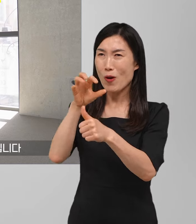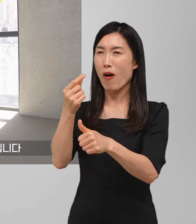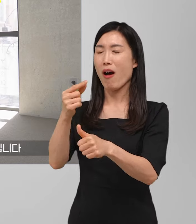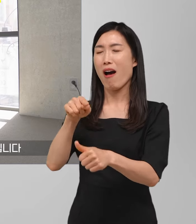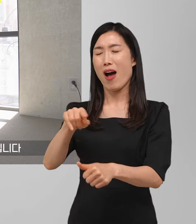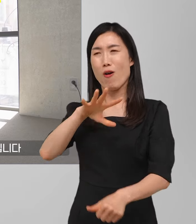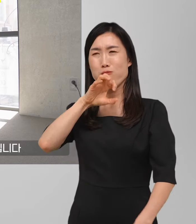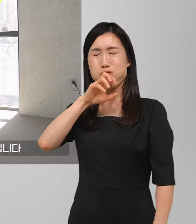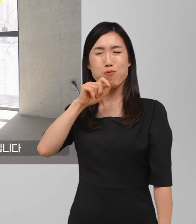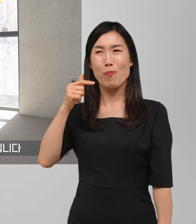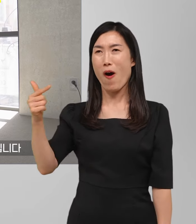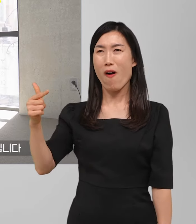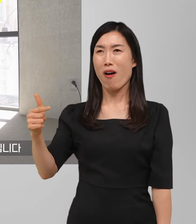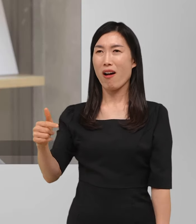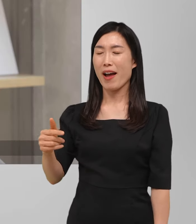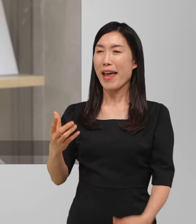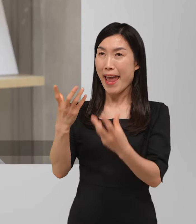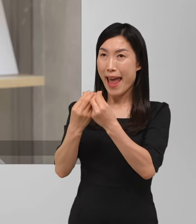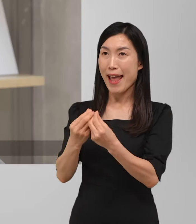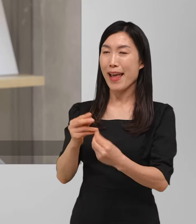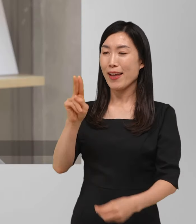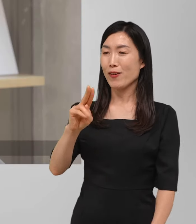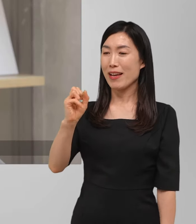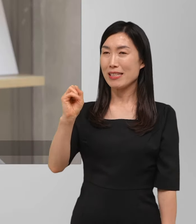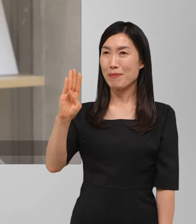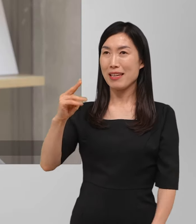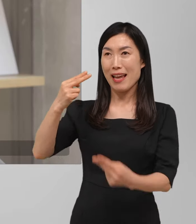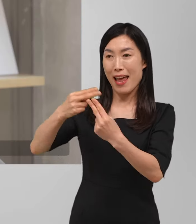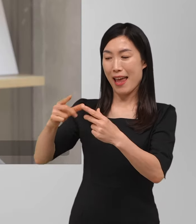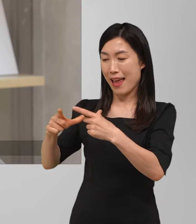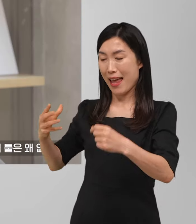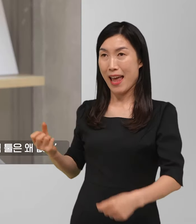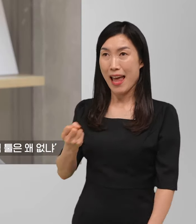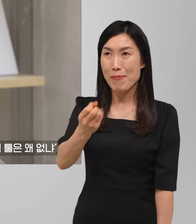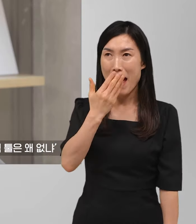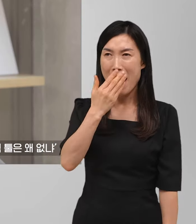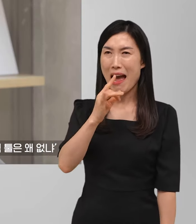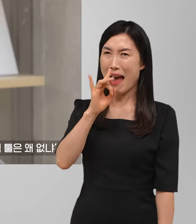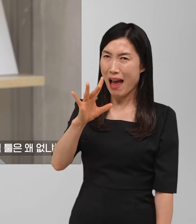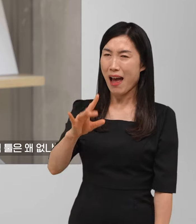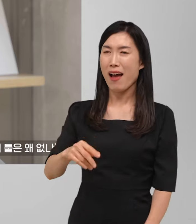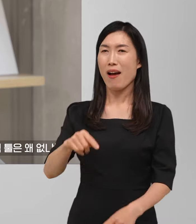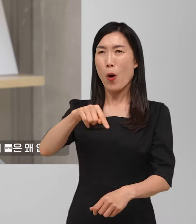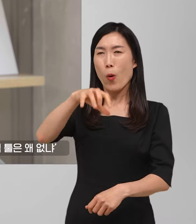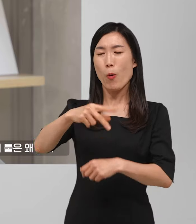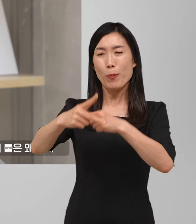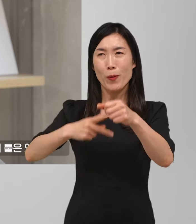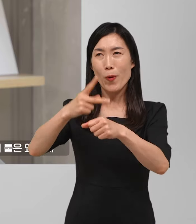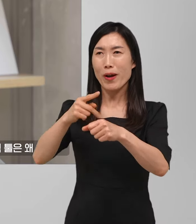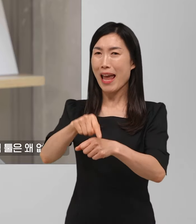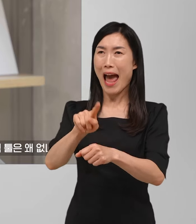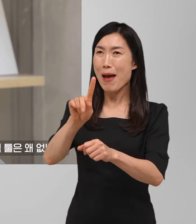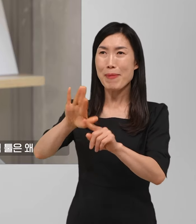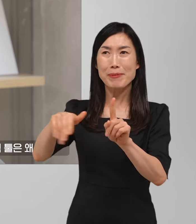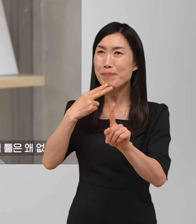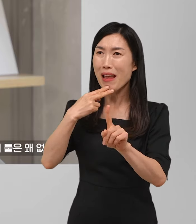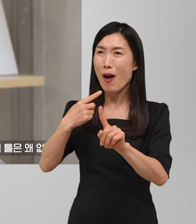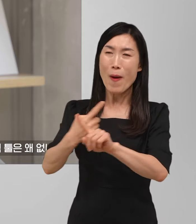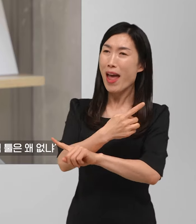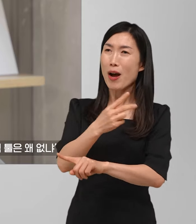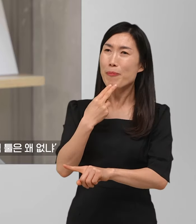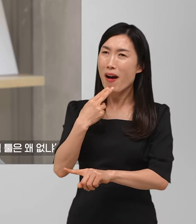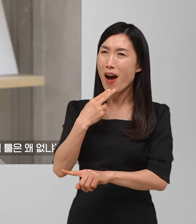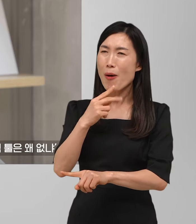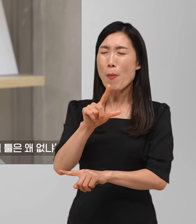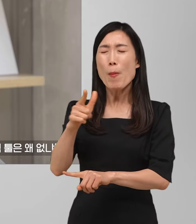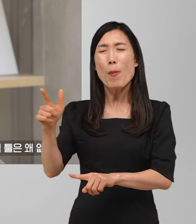되는데 불만이 장난이 아닙니다. 이게 외장 디스크 갖고 갈 수 있냐, 안에 들어가서 내가 분석하고 싶은데 나는 분석 툴은 이것밖에